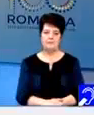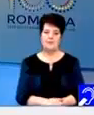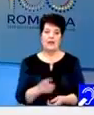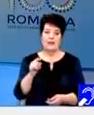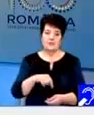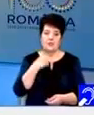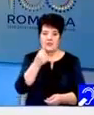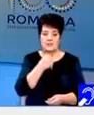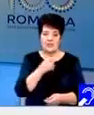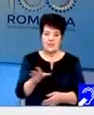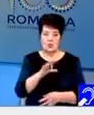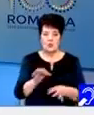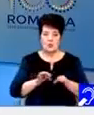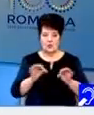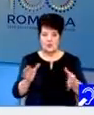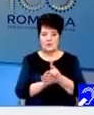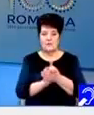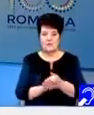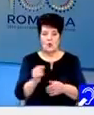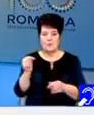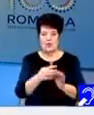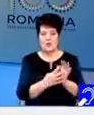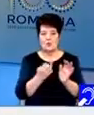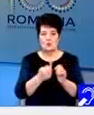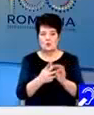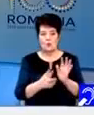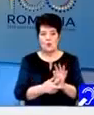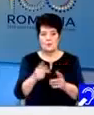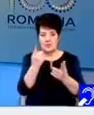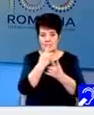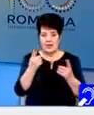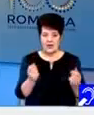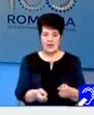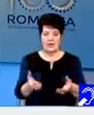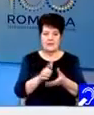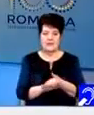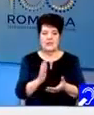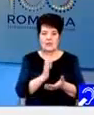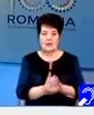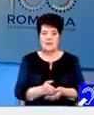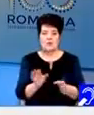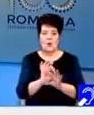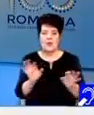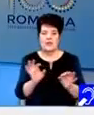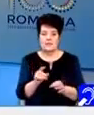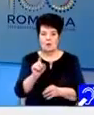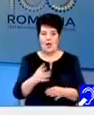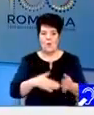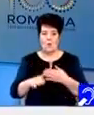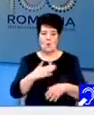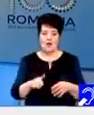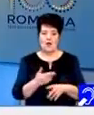În acest an, toți sărbătorim Marea Unire de la 1918, iar declarațiile de unire reprezintă o expresie a